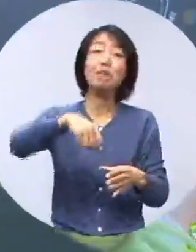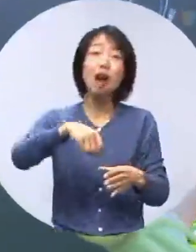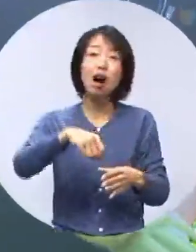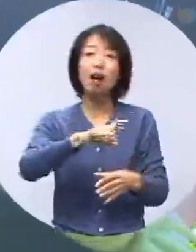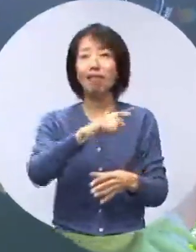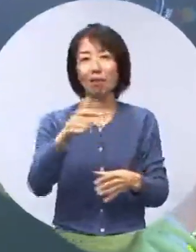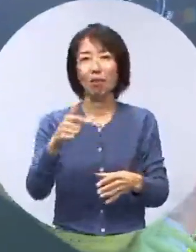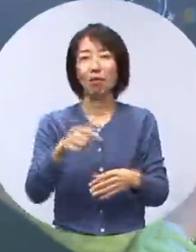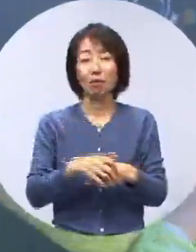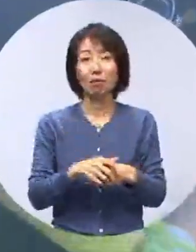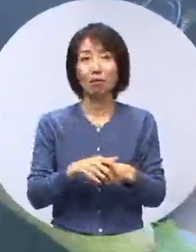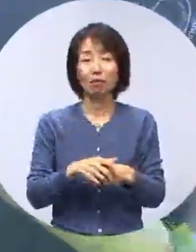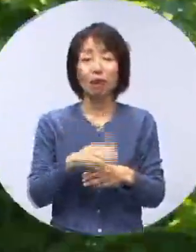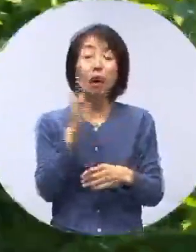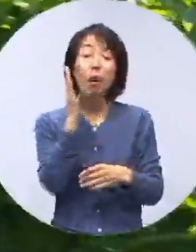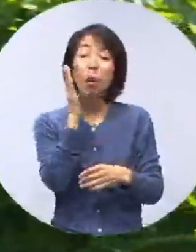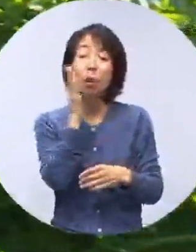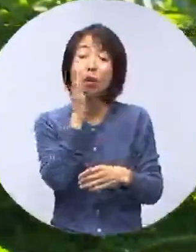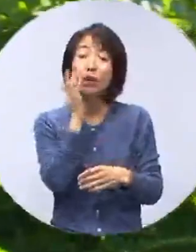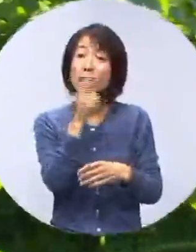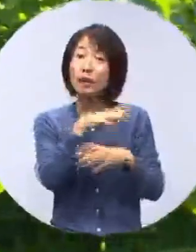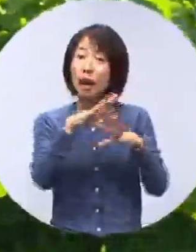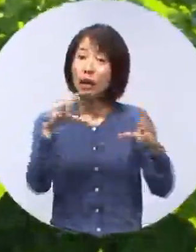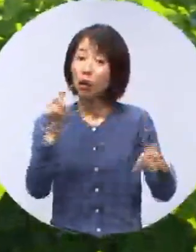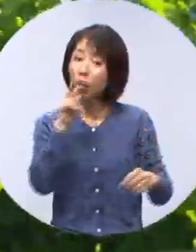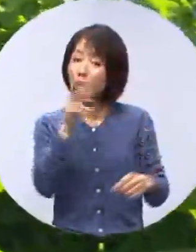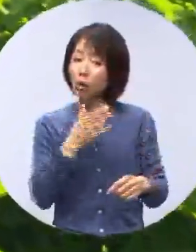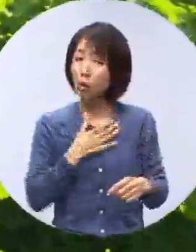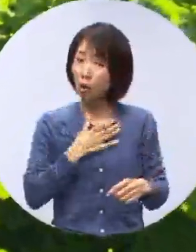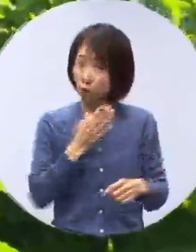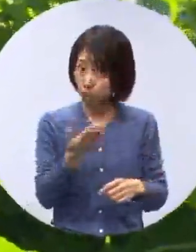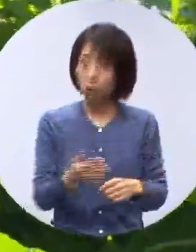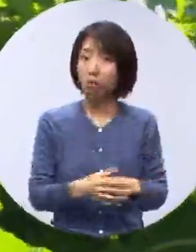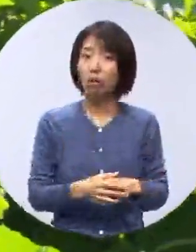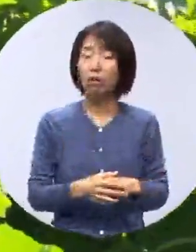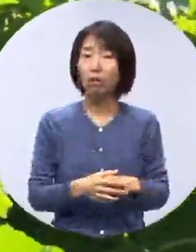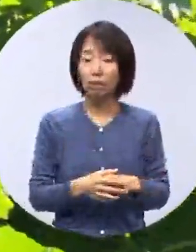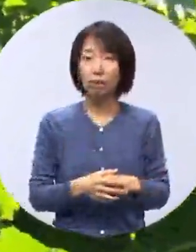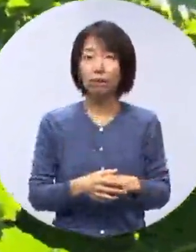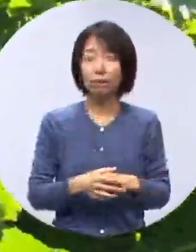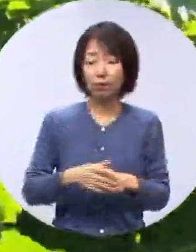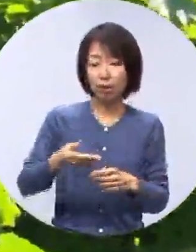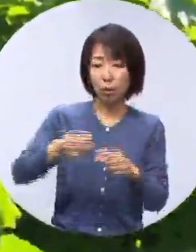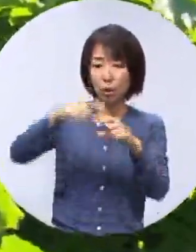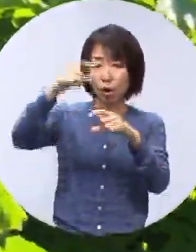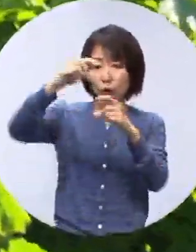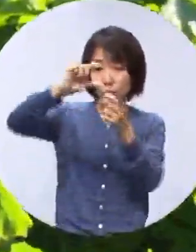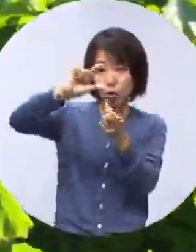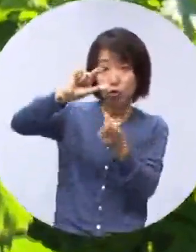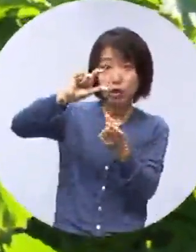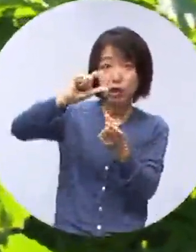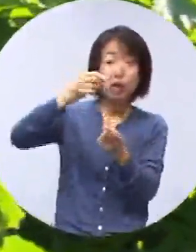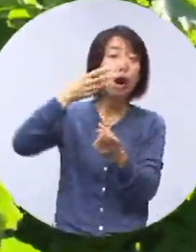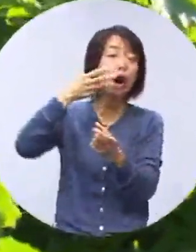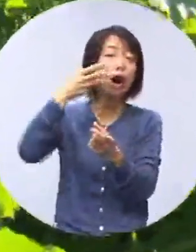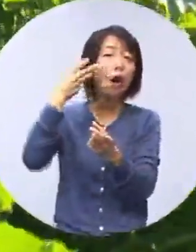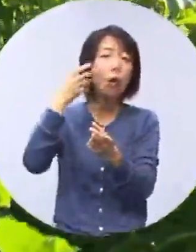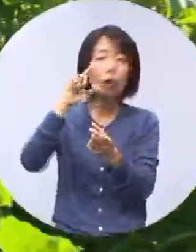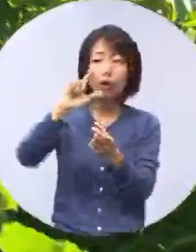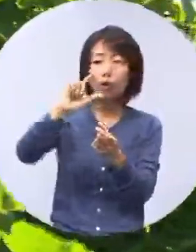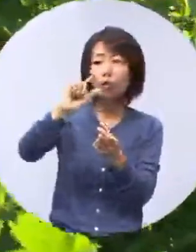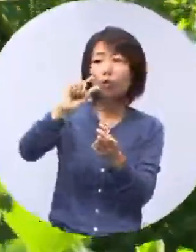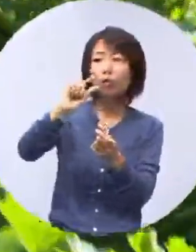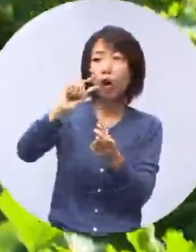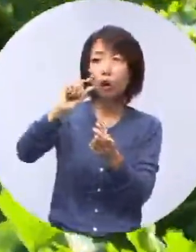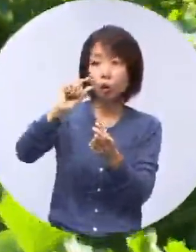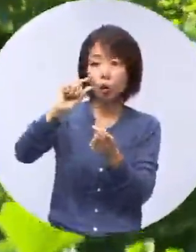の美味しい見分け方などありますか。 この首の青さが少ないほど、要するに土の